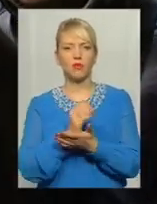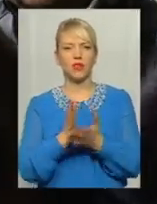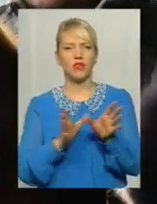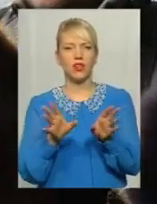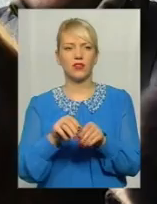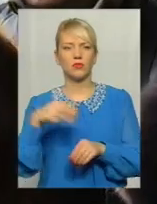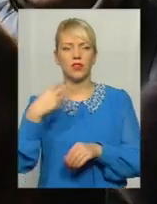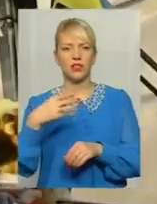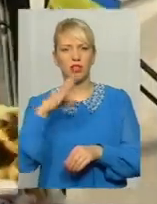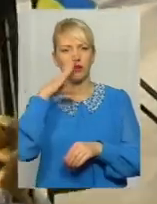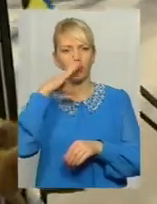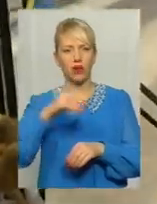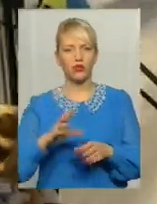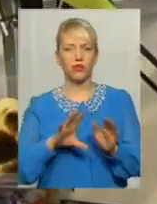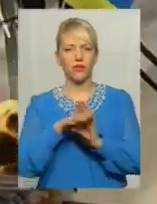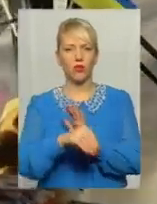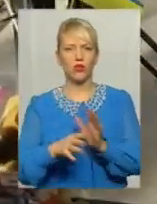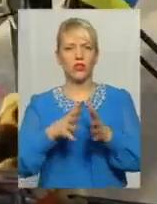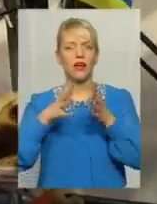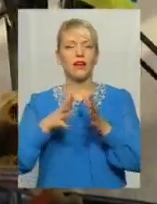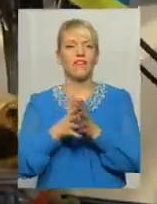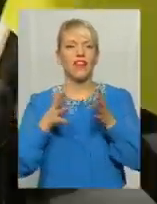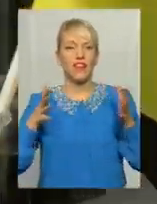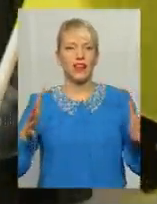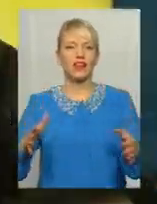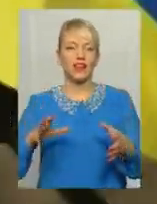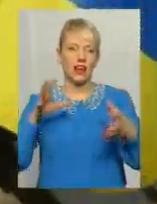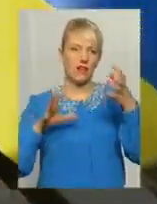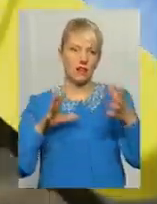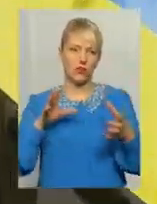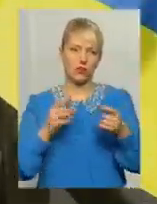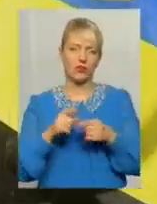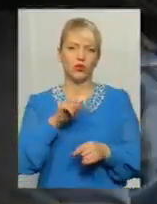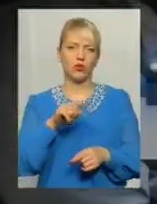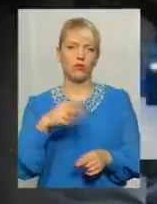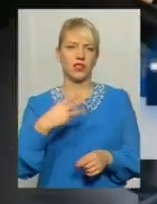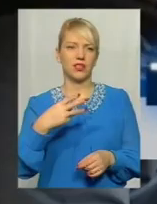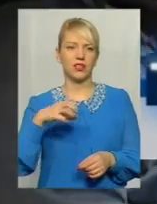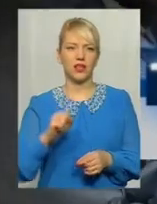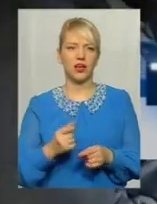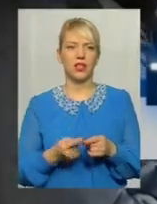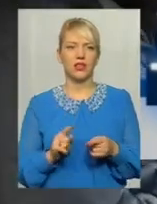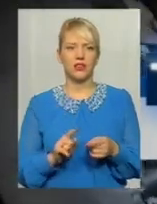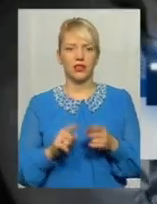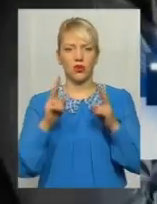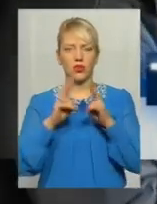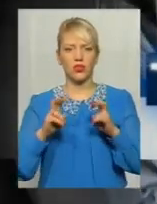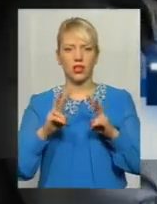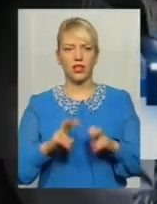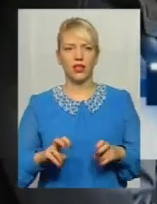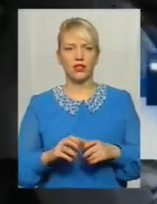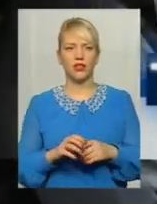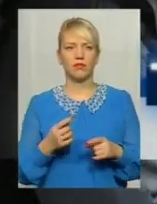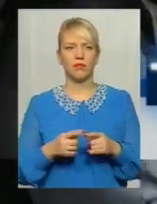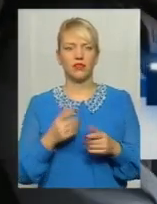із 30-ю маршруткою ходить великий комфортабельний автобус із номером 30А. 30-ка звертається коло дамби, а